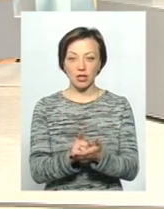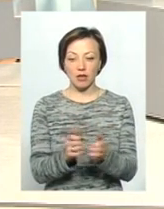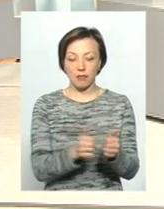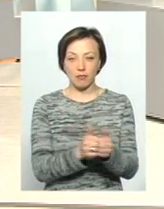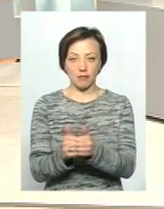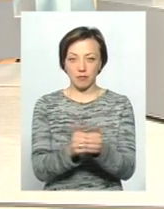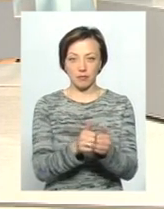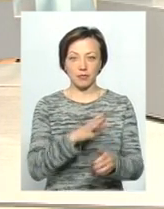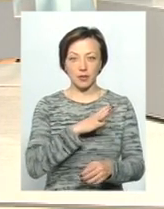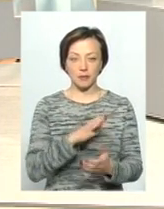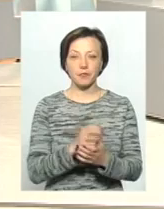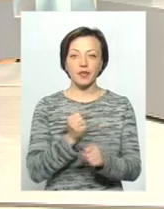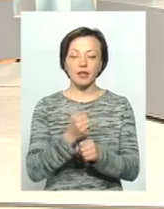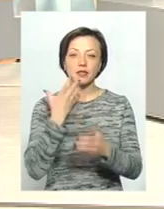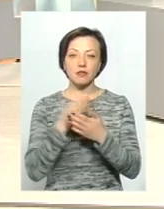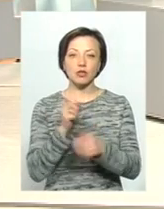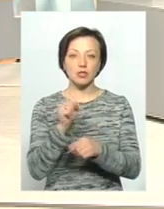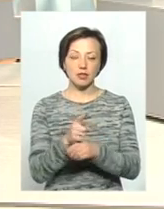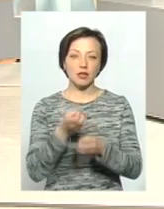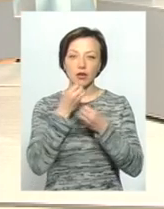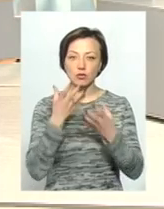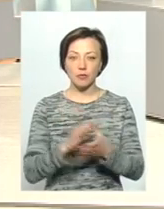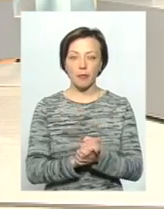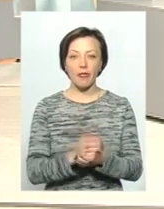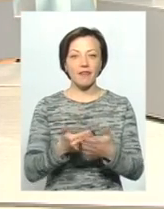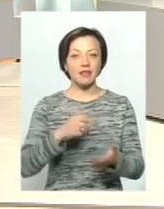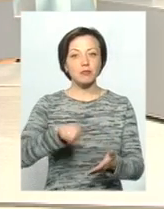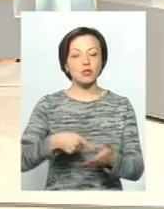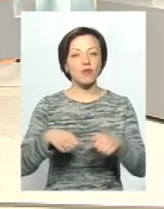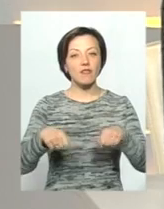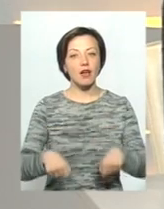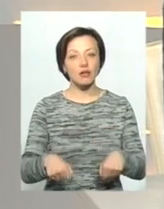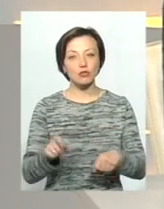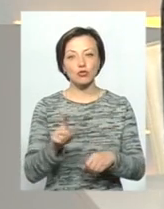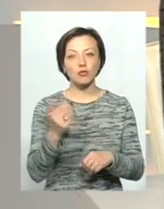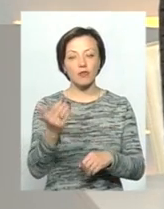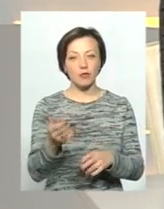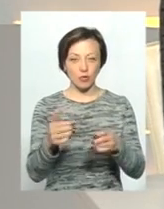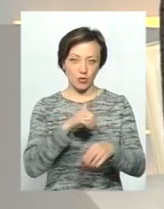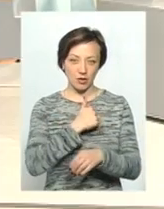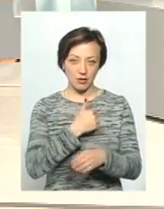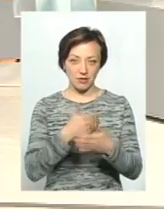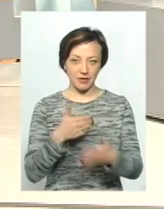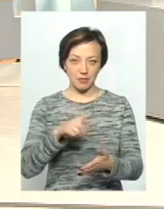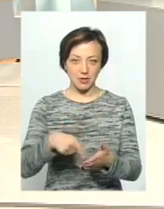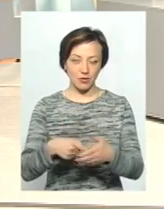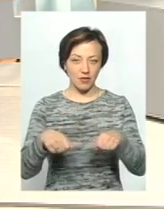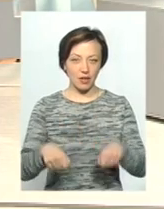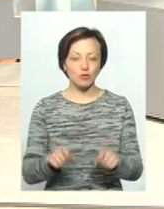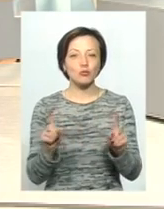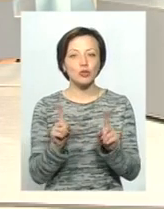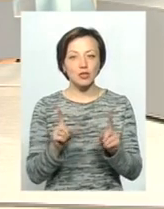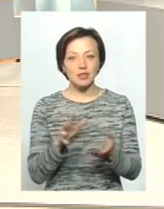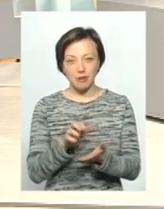бок. Всі повинні робити свою задачу, робити її добре. Від міської влади, що би вам хотілося? Щоб що?